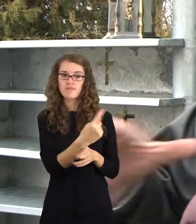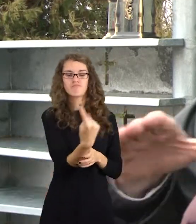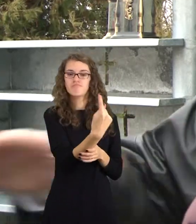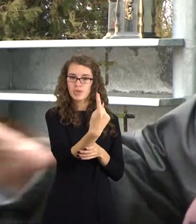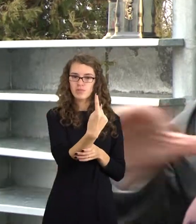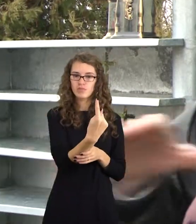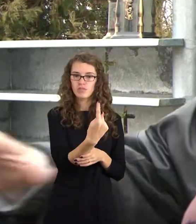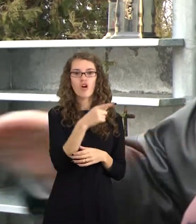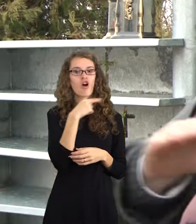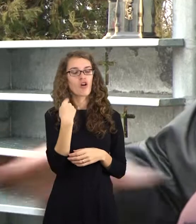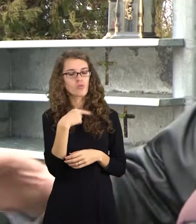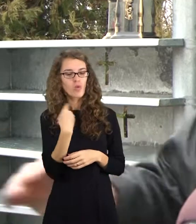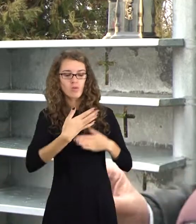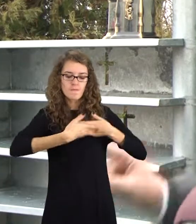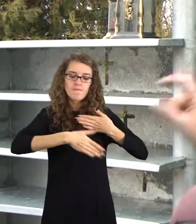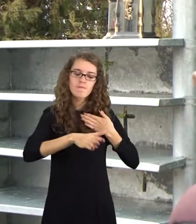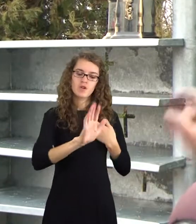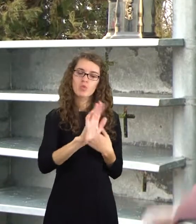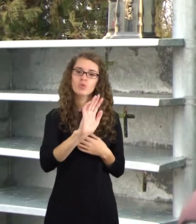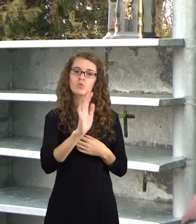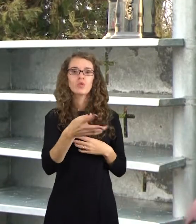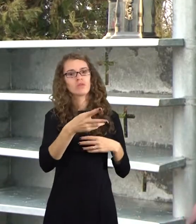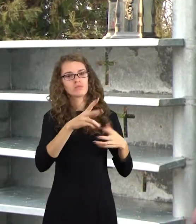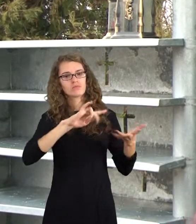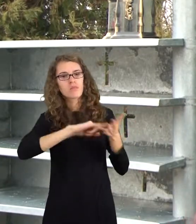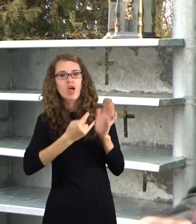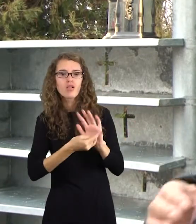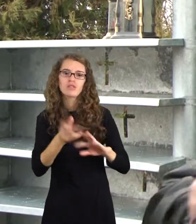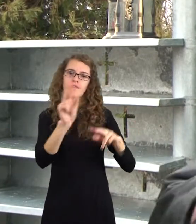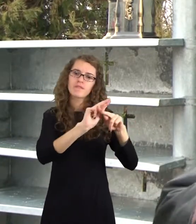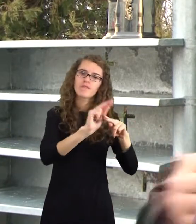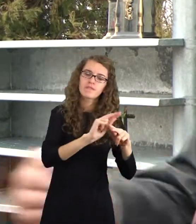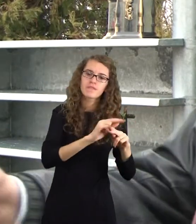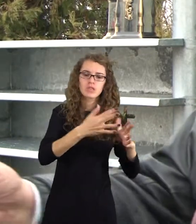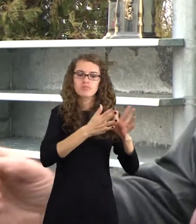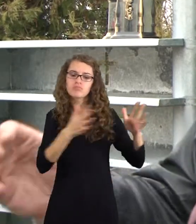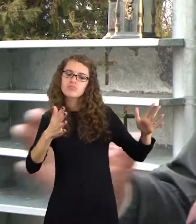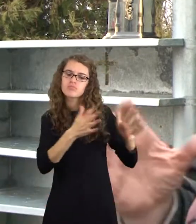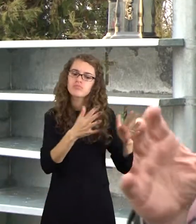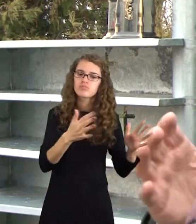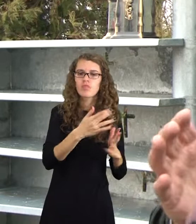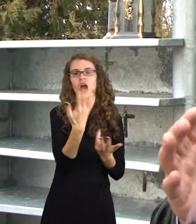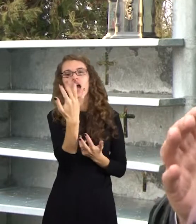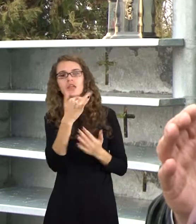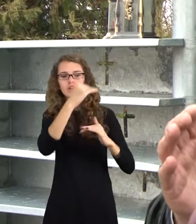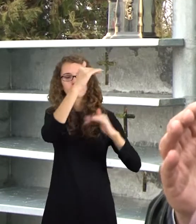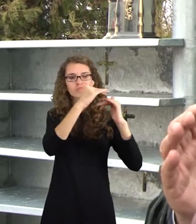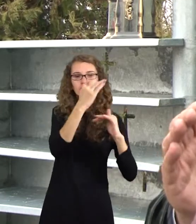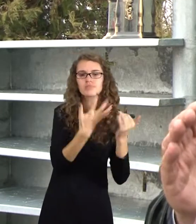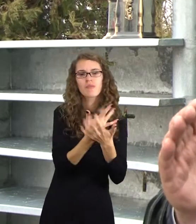Daugybė procesų mūsų dar laukia. Ir mastelis, taip, ir kiekybė, ir